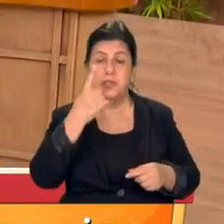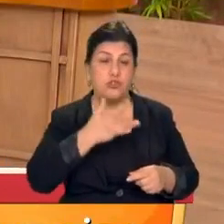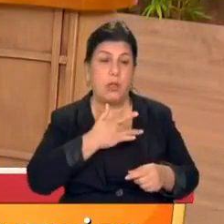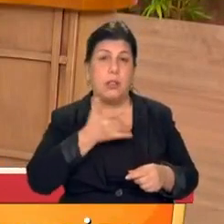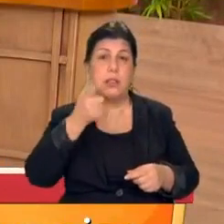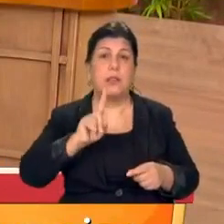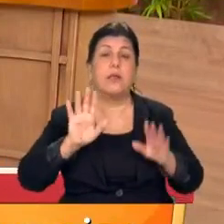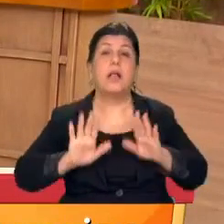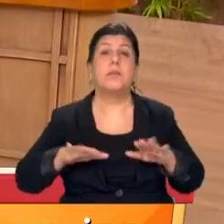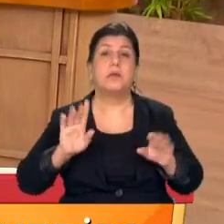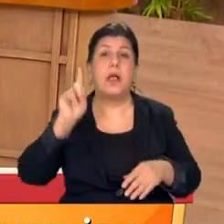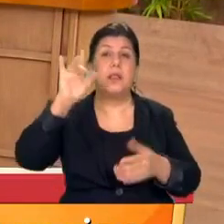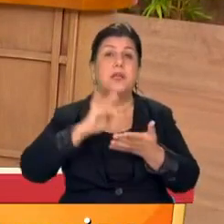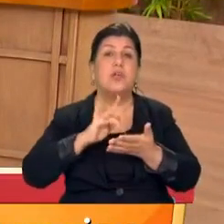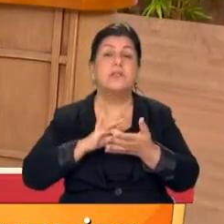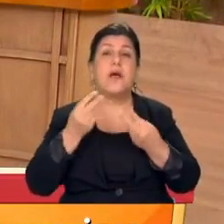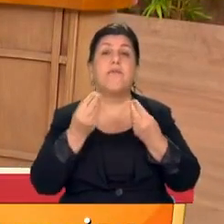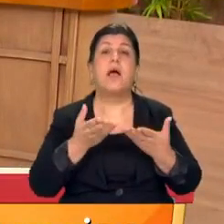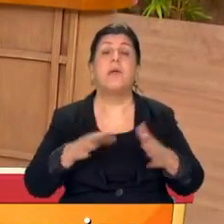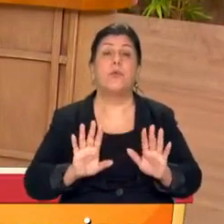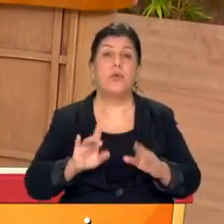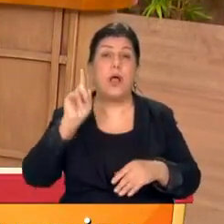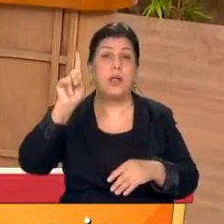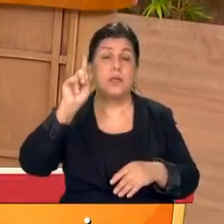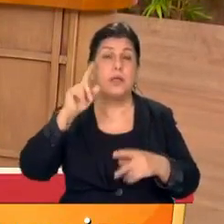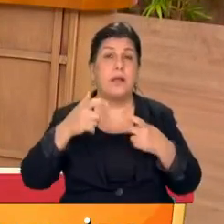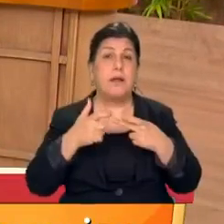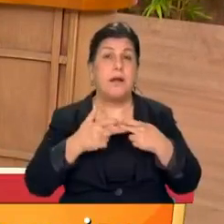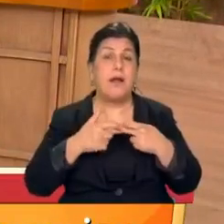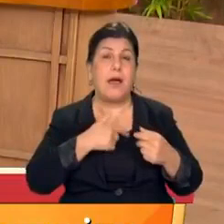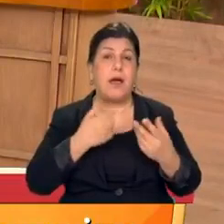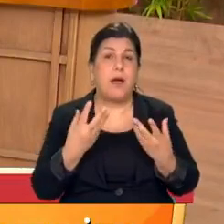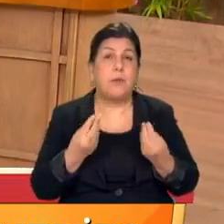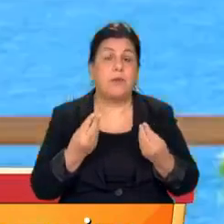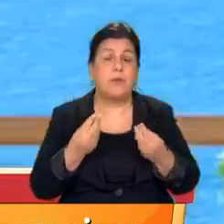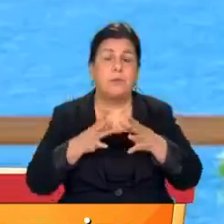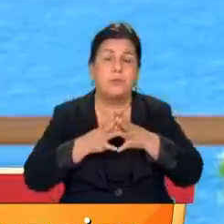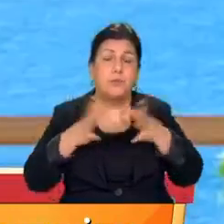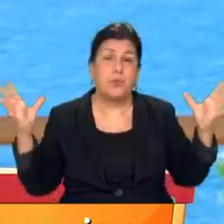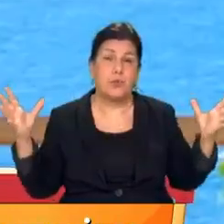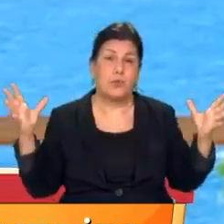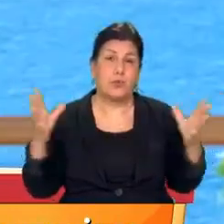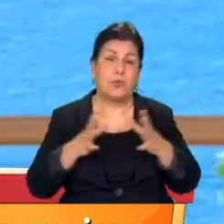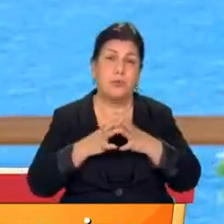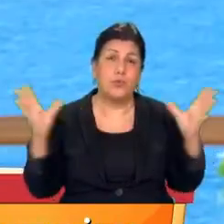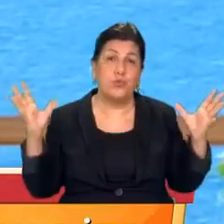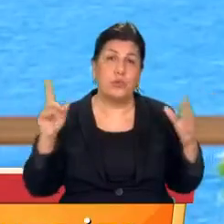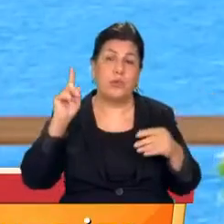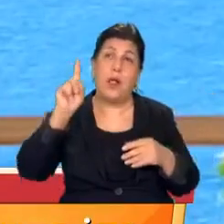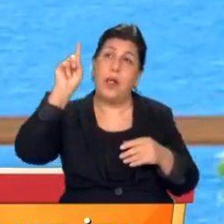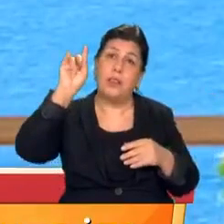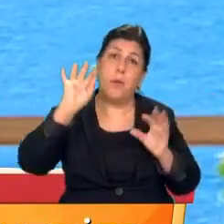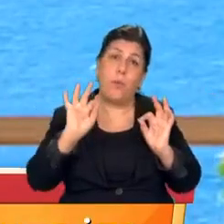Allah cezalandırmıyor Allah rahmeti geniş mağfireti geniş Allah